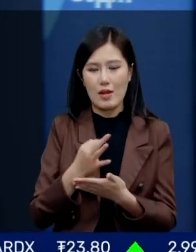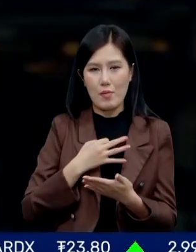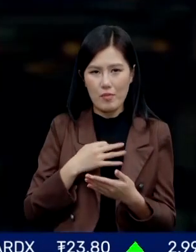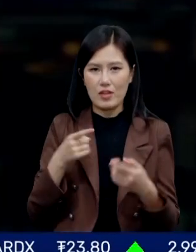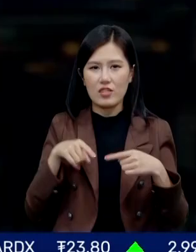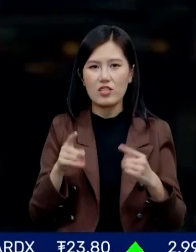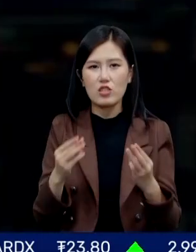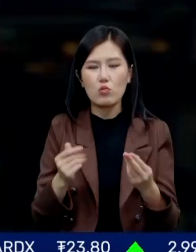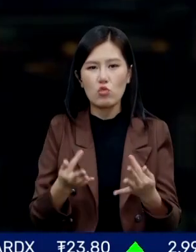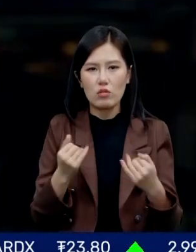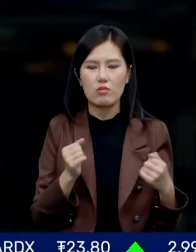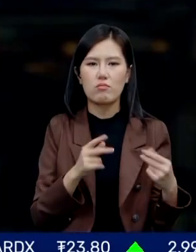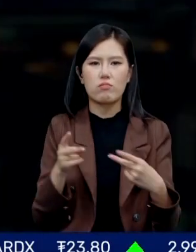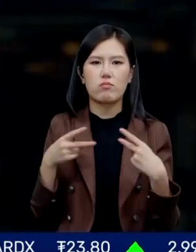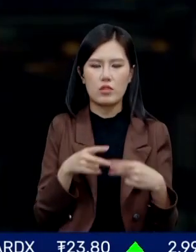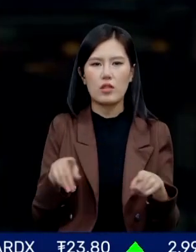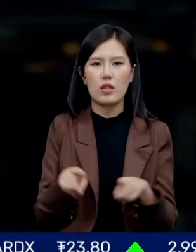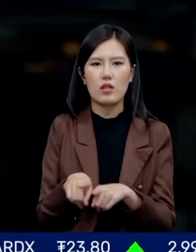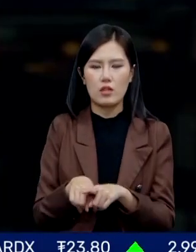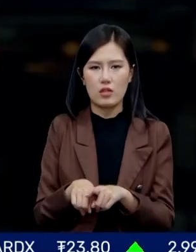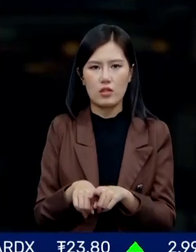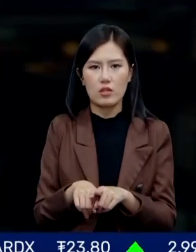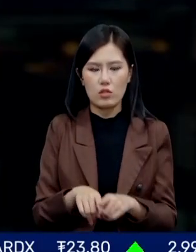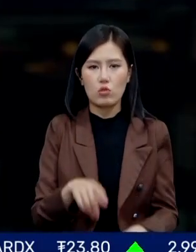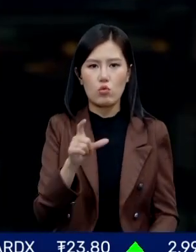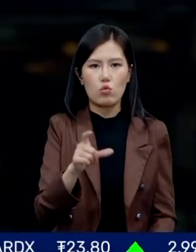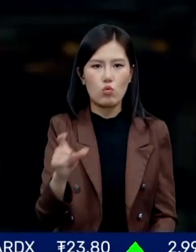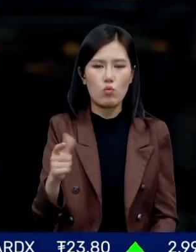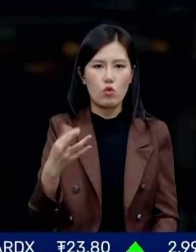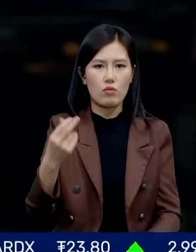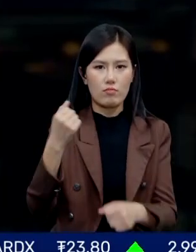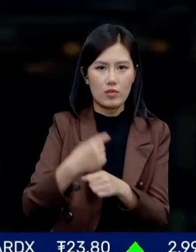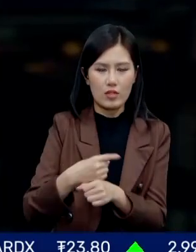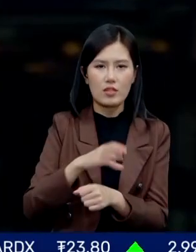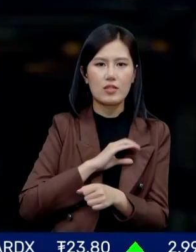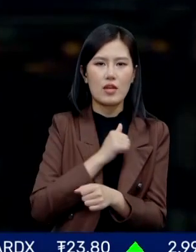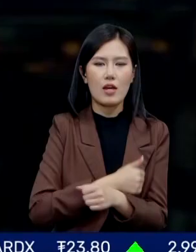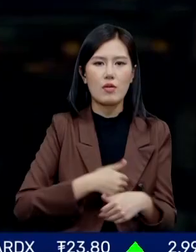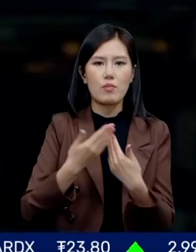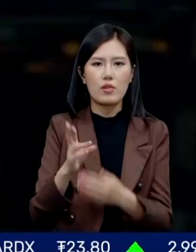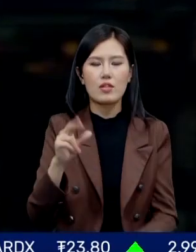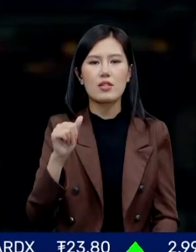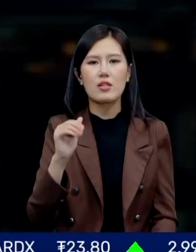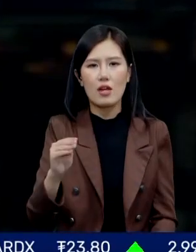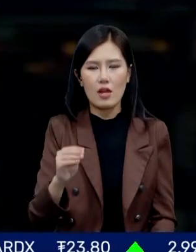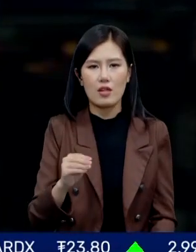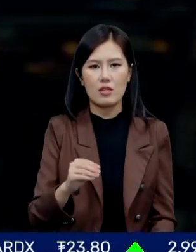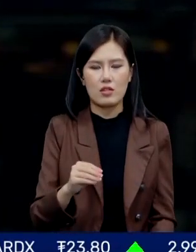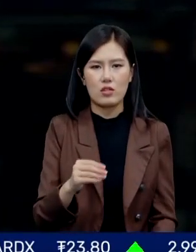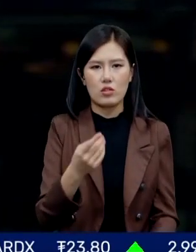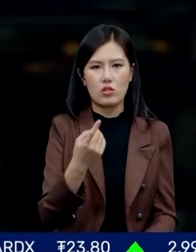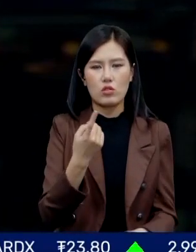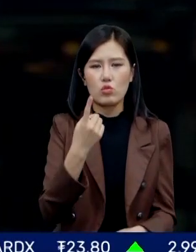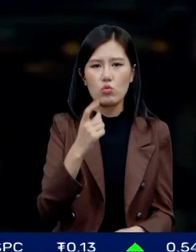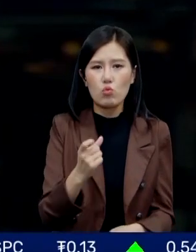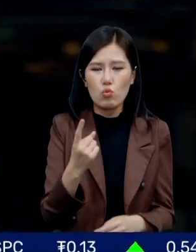байгаа. Тэгэхээр нөх бизнесийн байгууллагууд ерөнхийдөө хэрэглэгчдийн сэтгэл ханамж хэрэглэгчтэй яаж илүү үйлчлэл үзүүлэх үү нэг хэрэглэгчтэй илүү